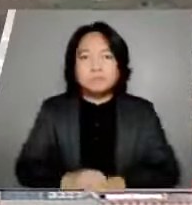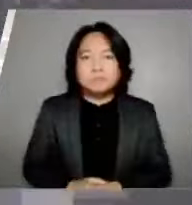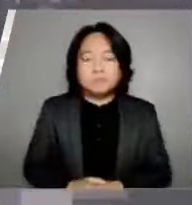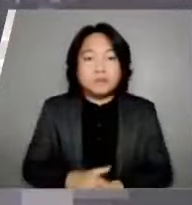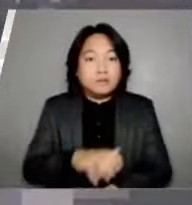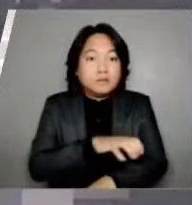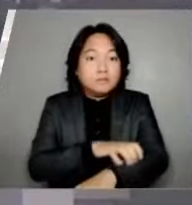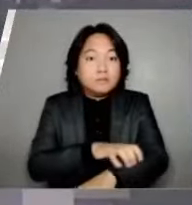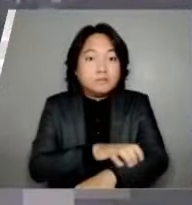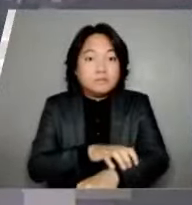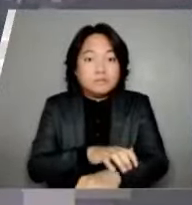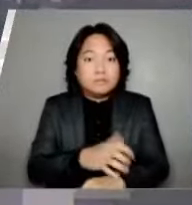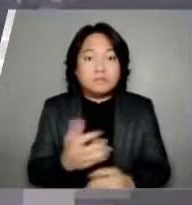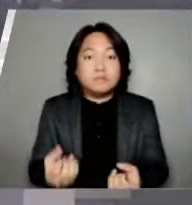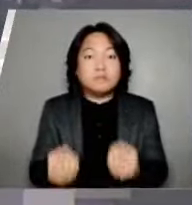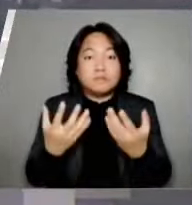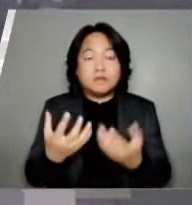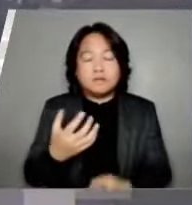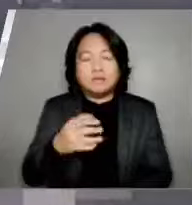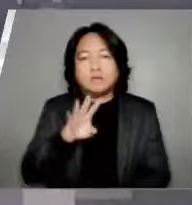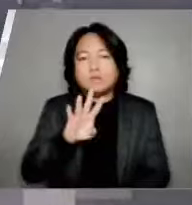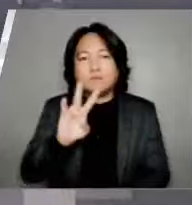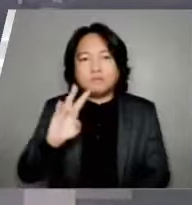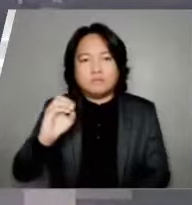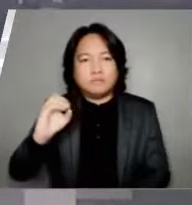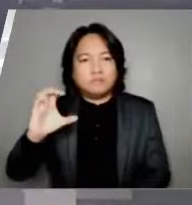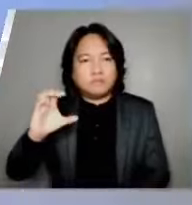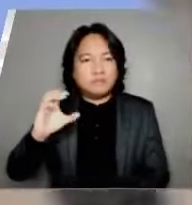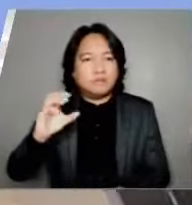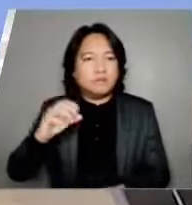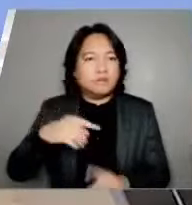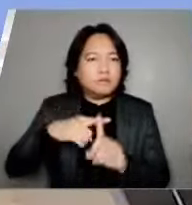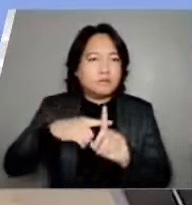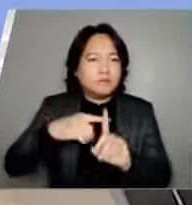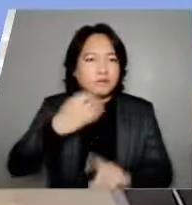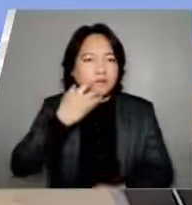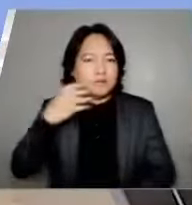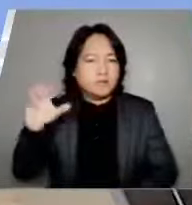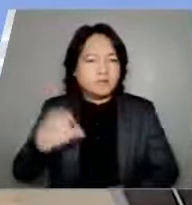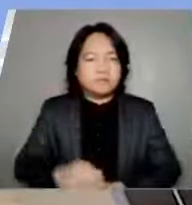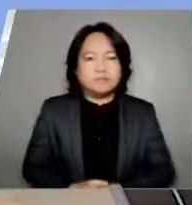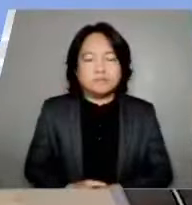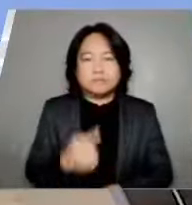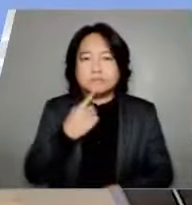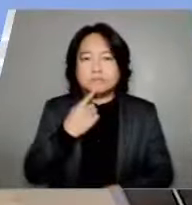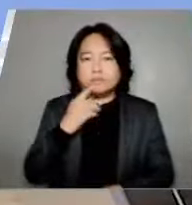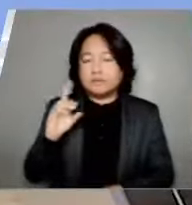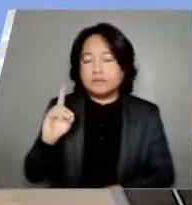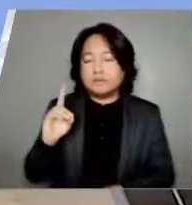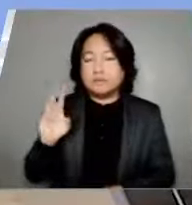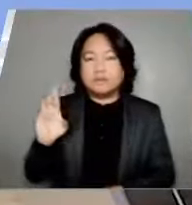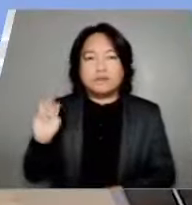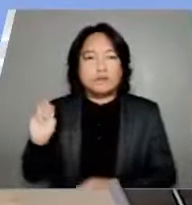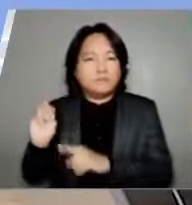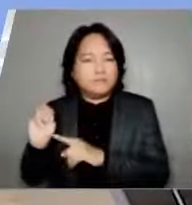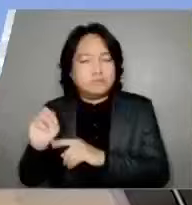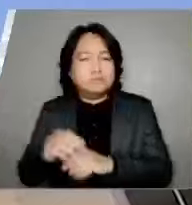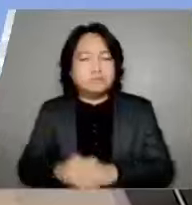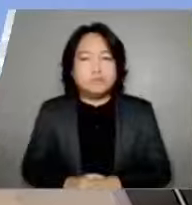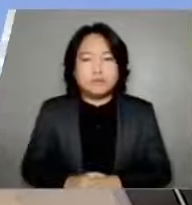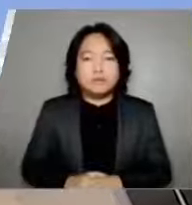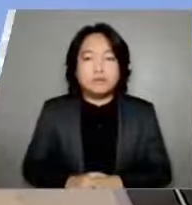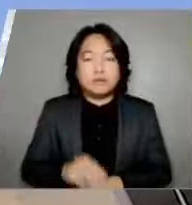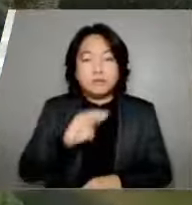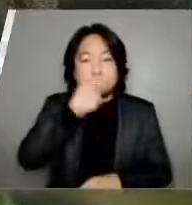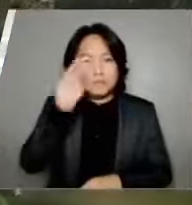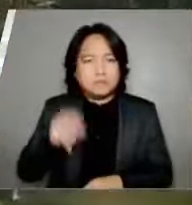Celsius batay sa tala ng kanilang Disaster Risk Reduction and Management Office. Umabot sa 44 degrees Celsius sa Maynila ayon sa kanilang